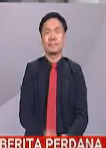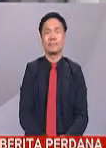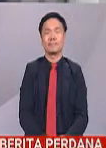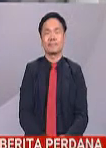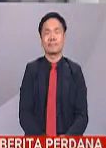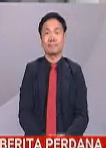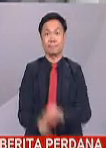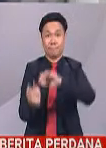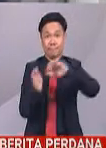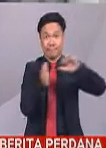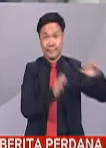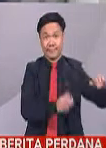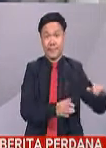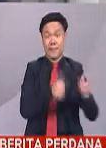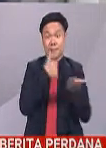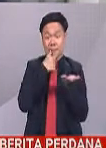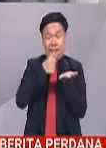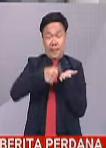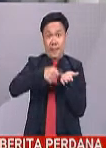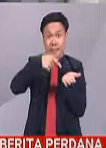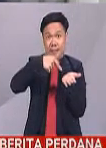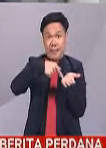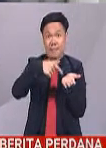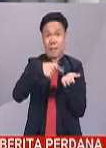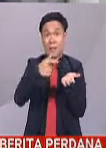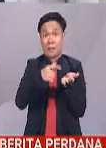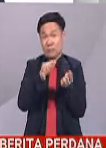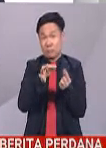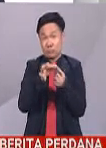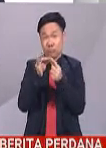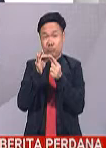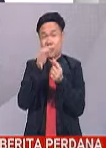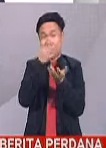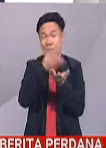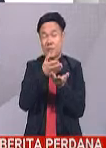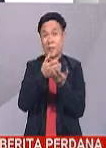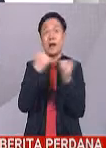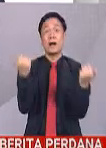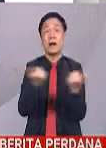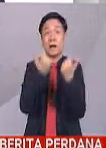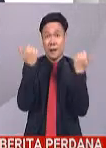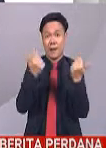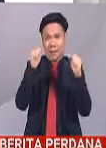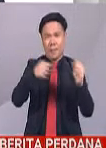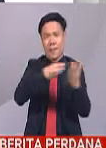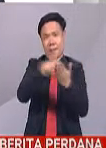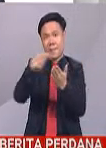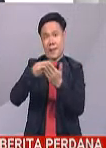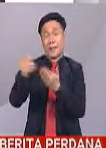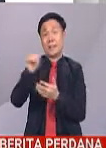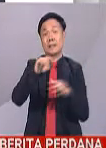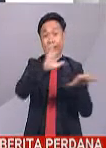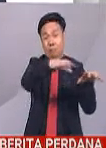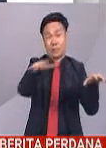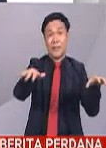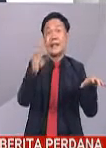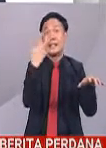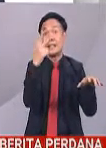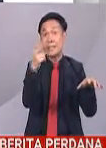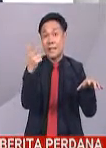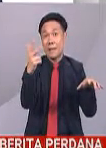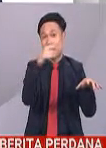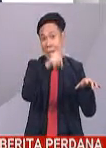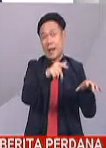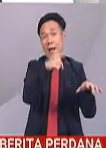Baik, koleksi stem edisi terhad sempena Aidilfitri boleh anda beli di 13 pejabat pos besar seluruh negara mulai esok 18